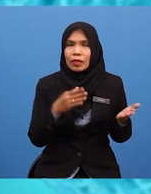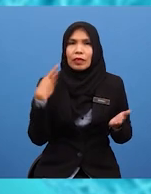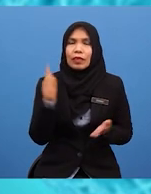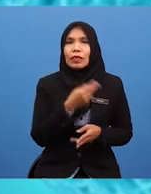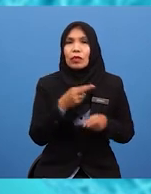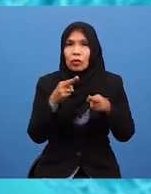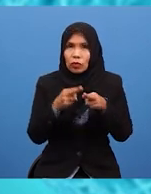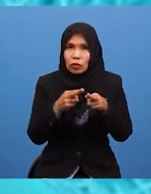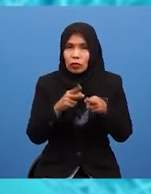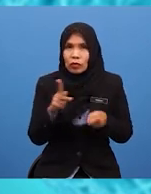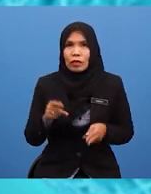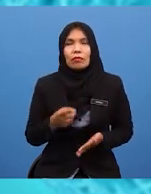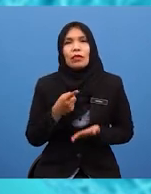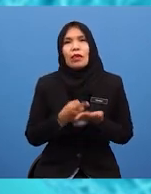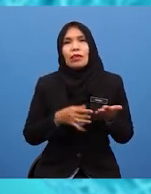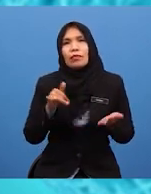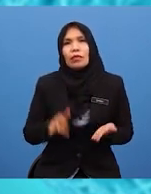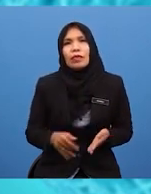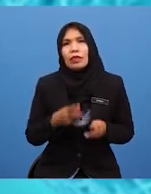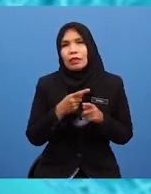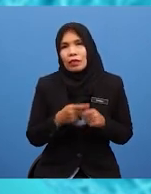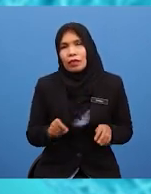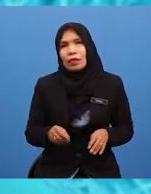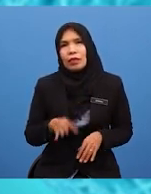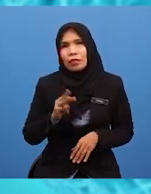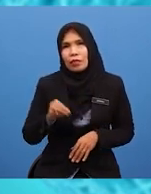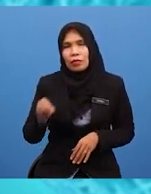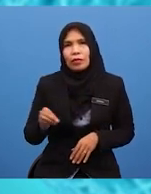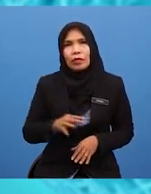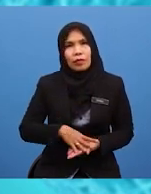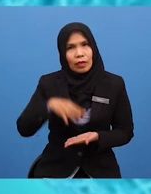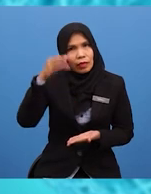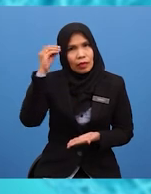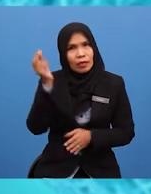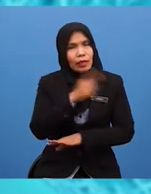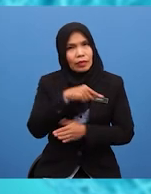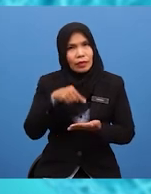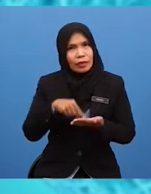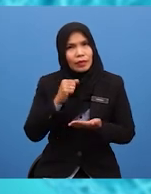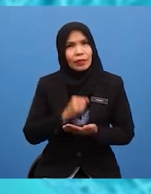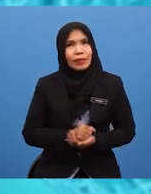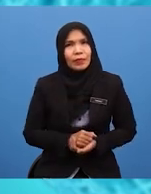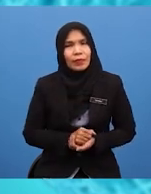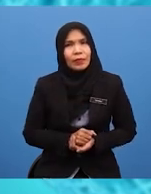kita rumuskan apa yang telah murid-murid belajar pada hari ini.